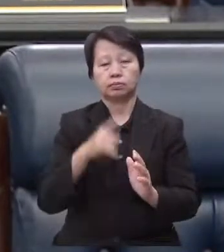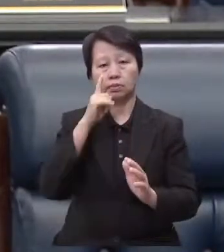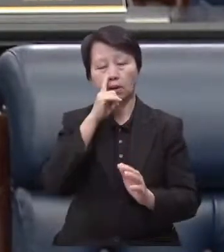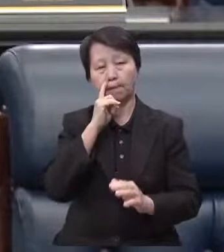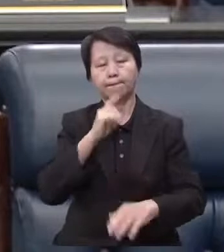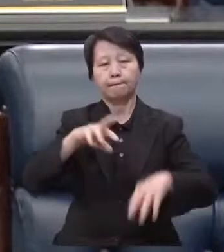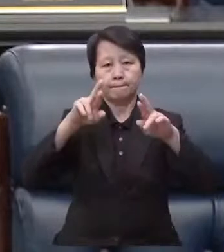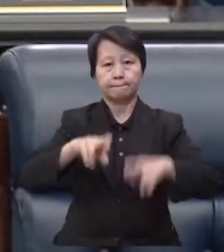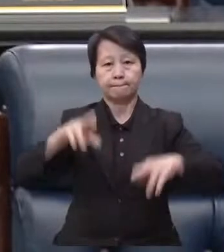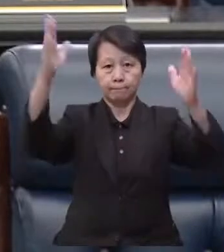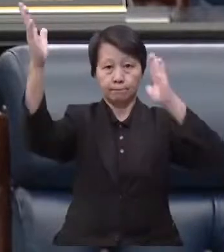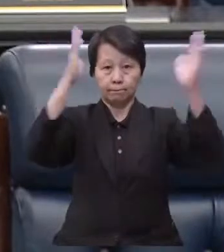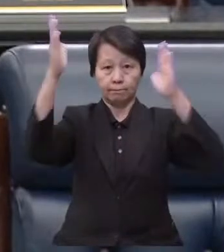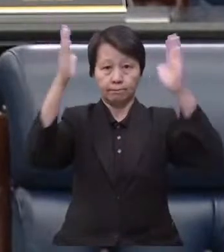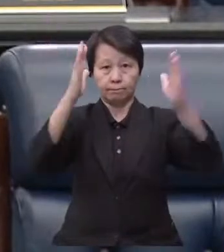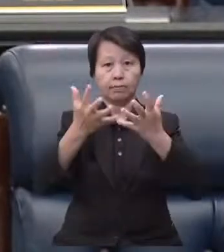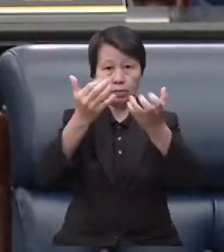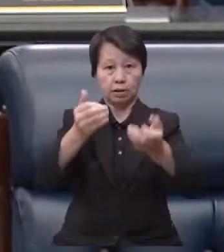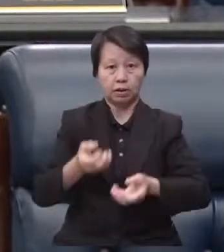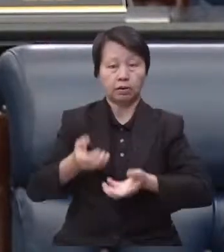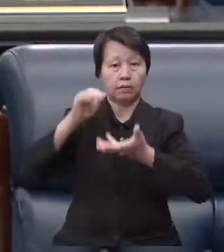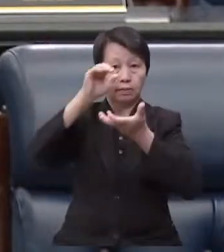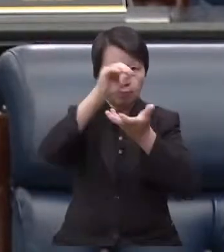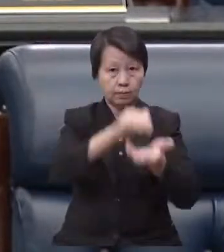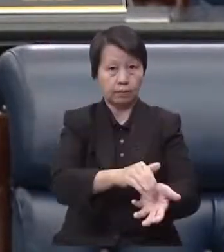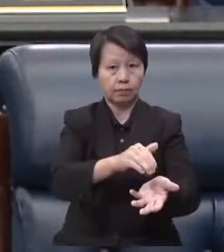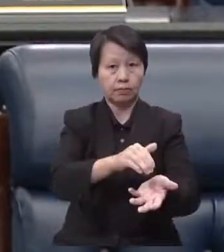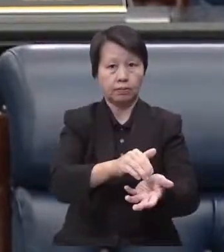rakyat Malaysia yang ingin menyalurkan